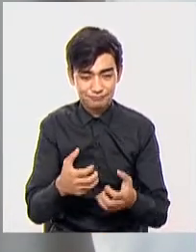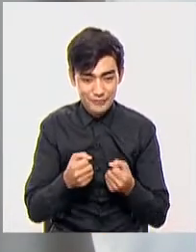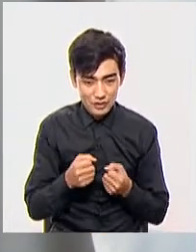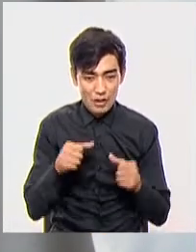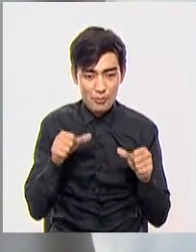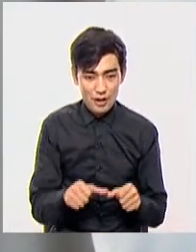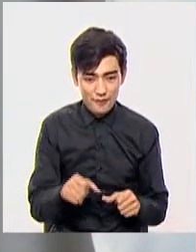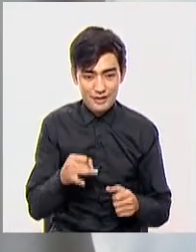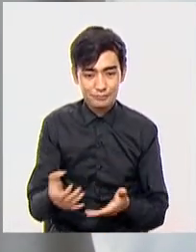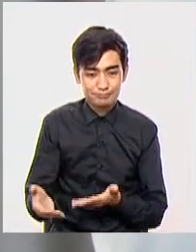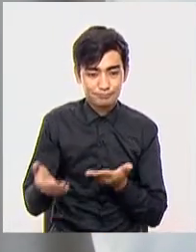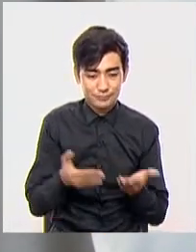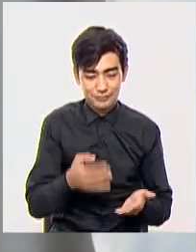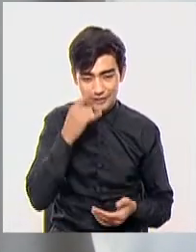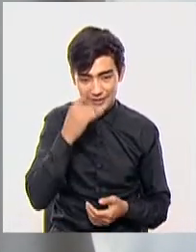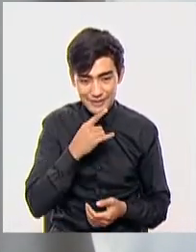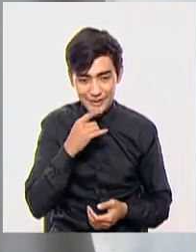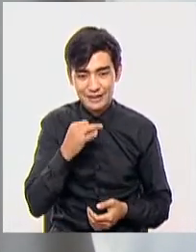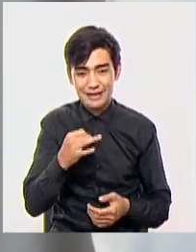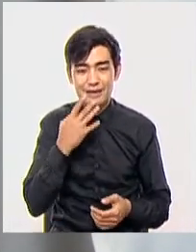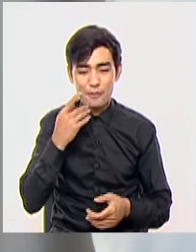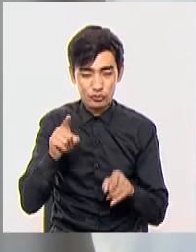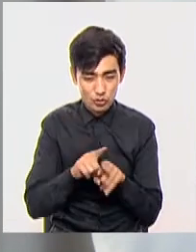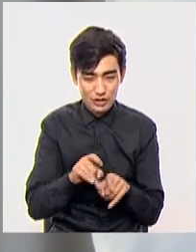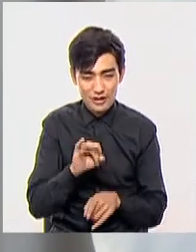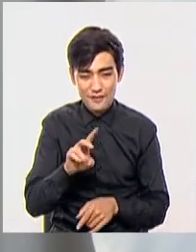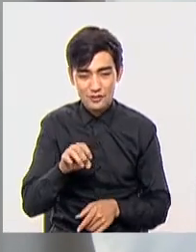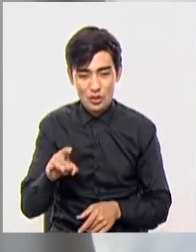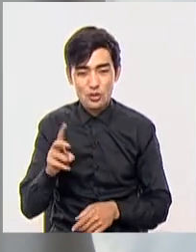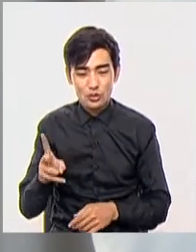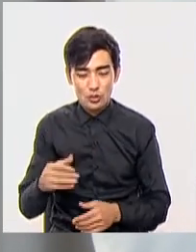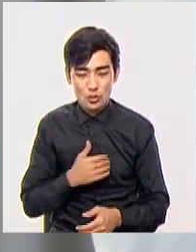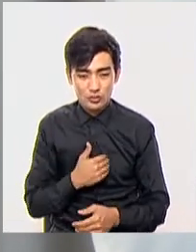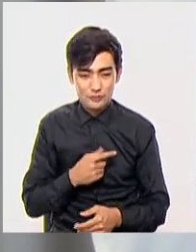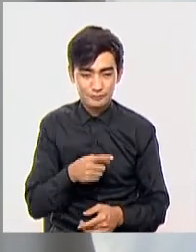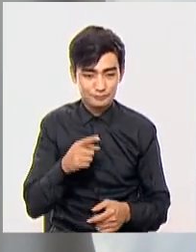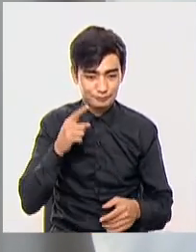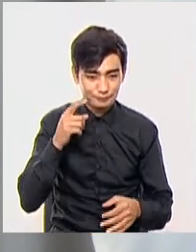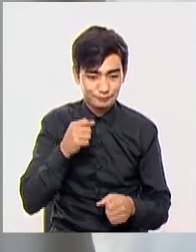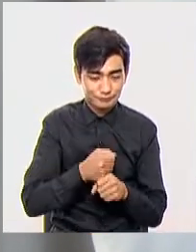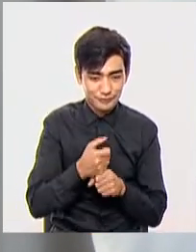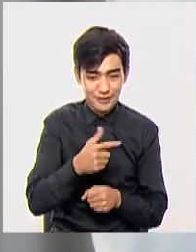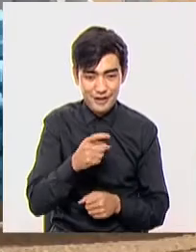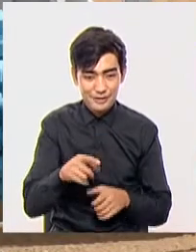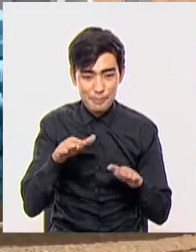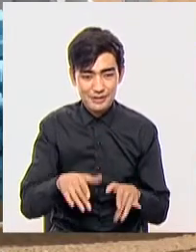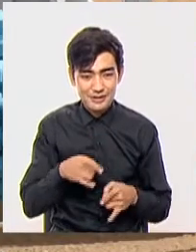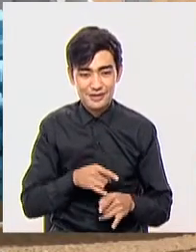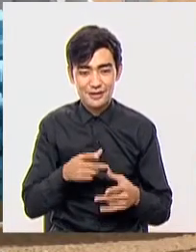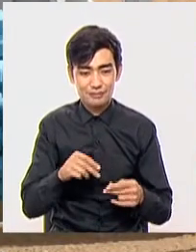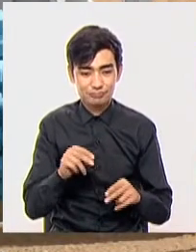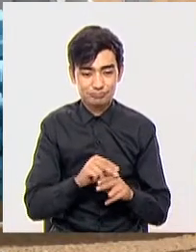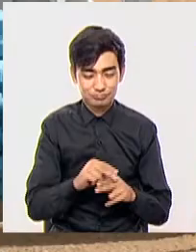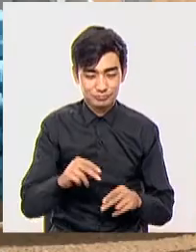приоритетное право, пригласить казахстанских, а также зарубежных инвесторов для именно разработки этих газовых месторождений. Новая